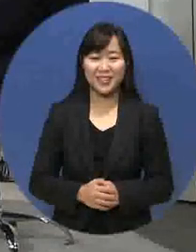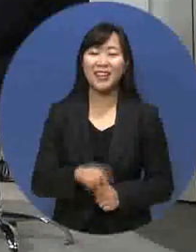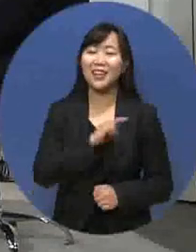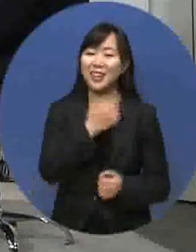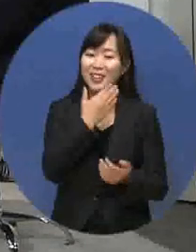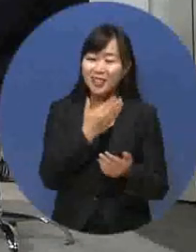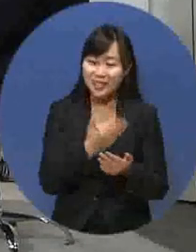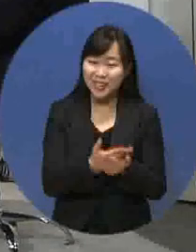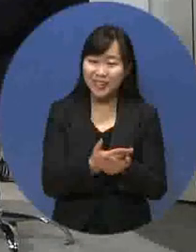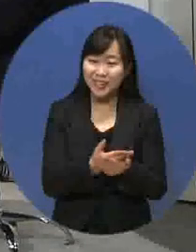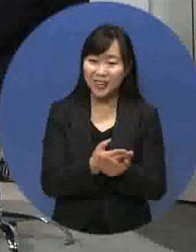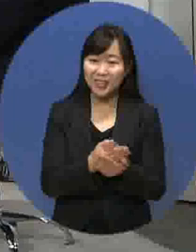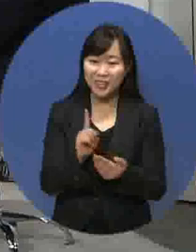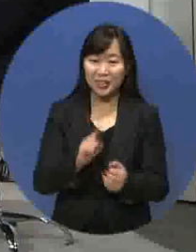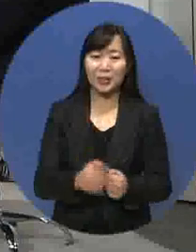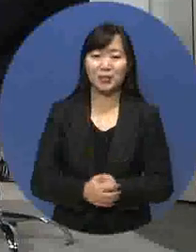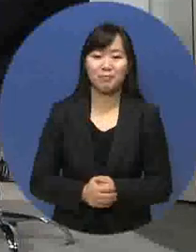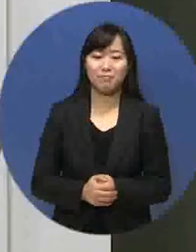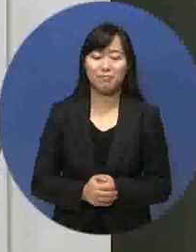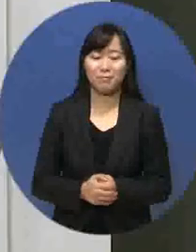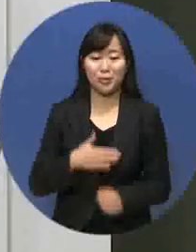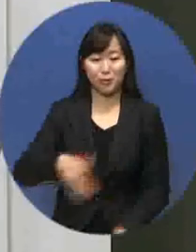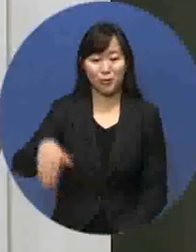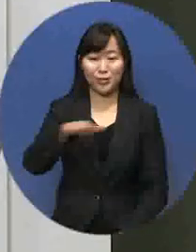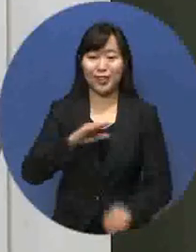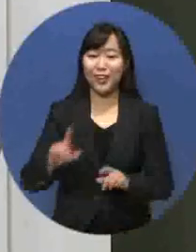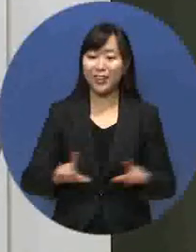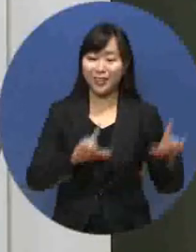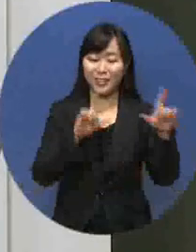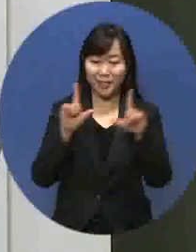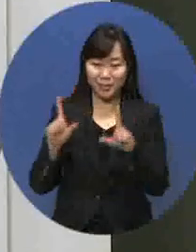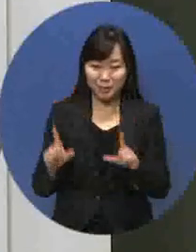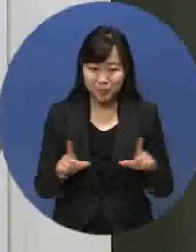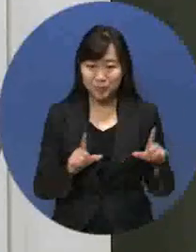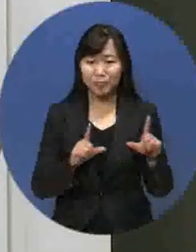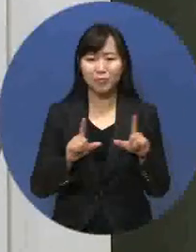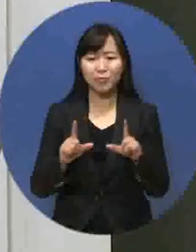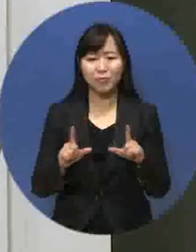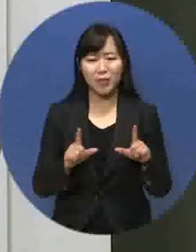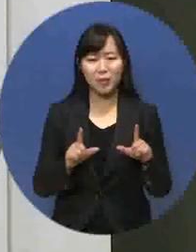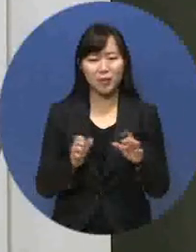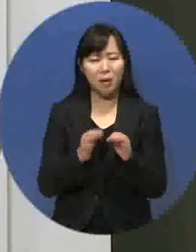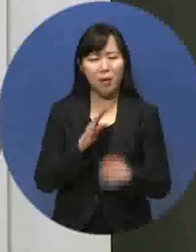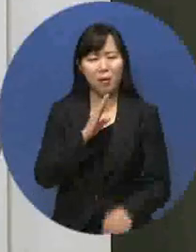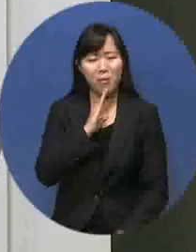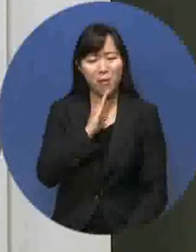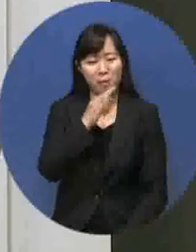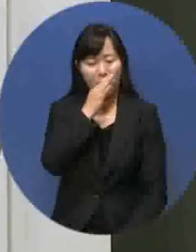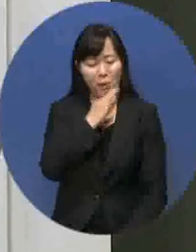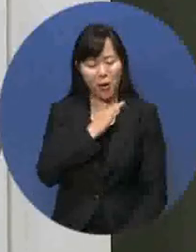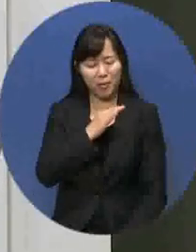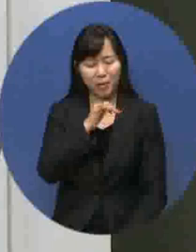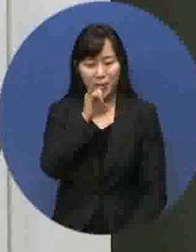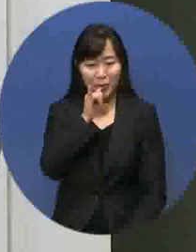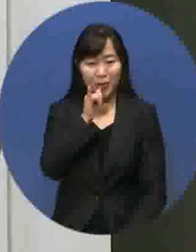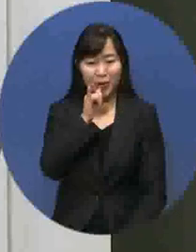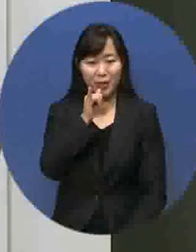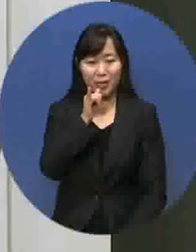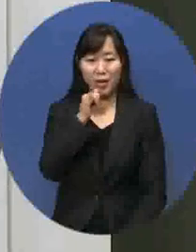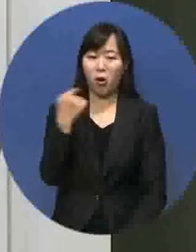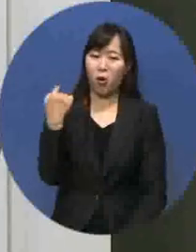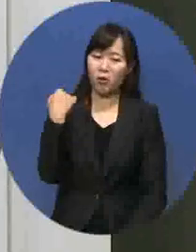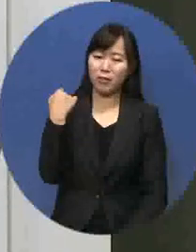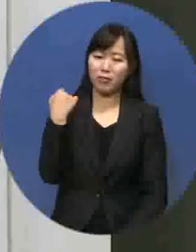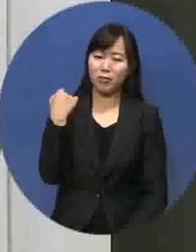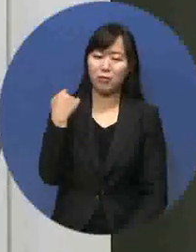가장 중요한 거는 우리가 살아가면서 과연 얼마나 보람이 있게 어제는